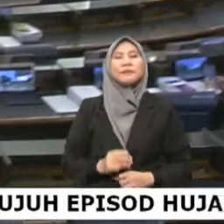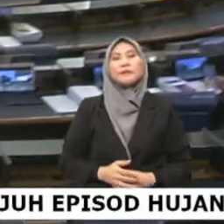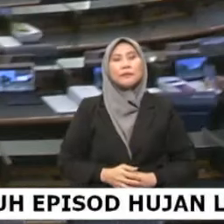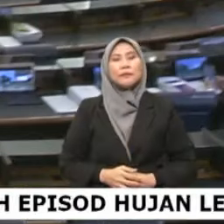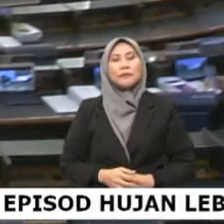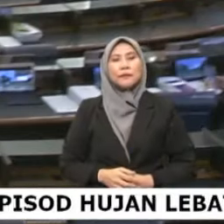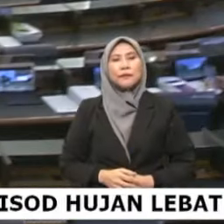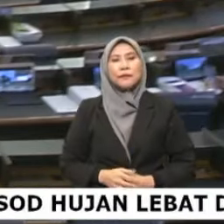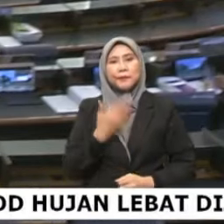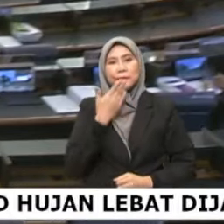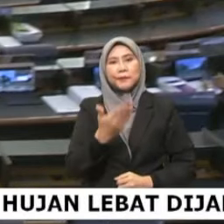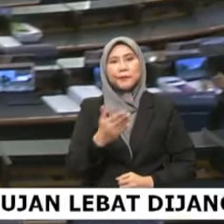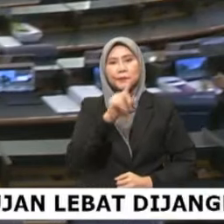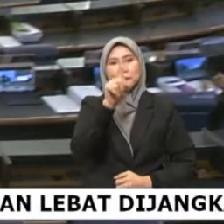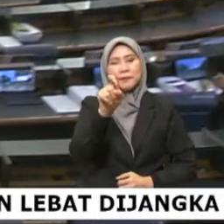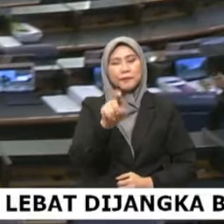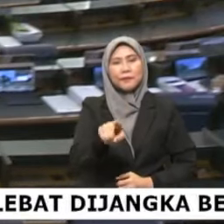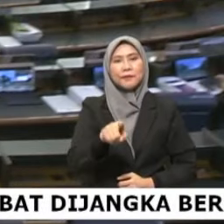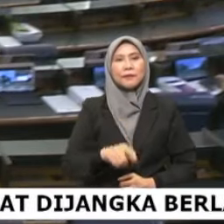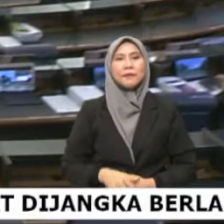Terima kasih atas soalan.